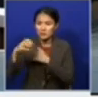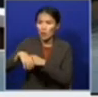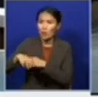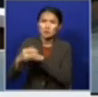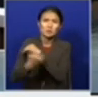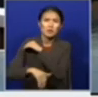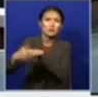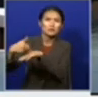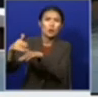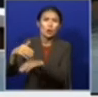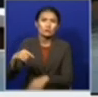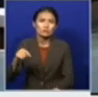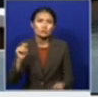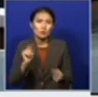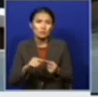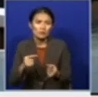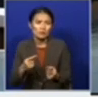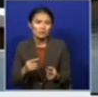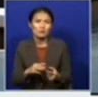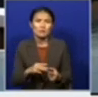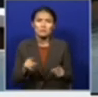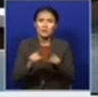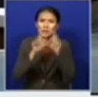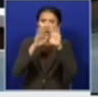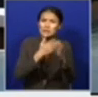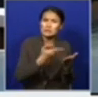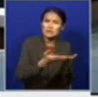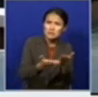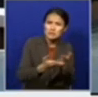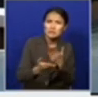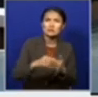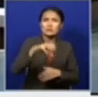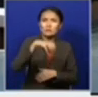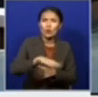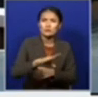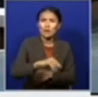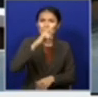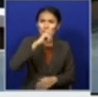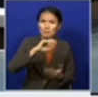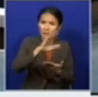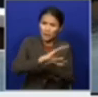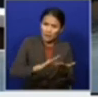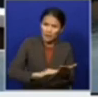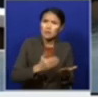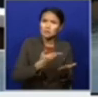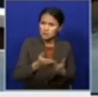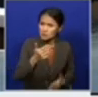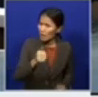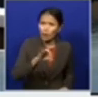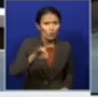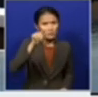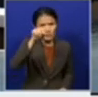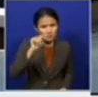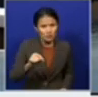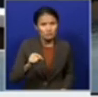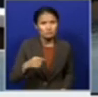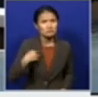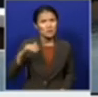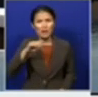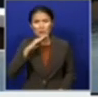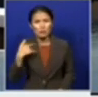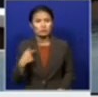อกจากความตกลง CPTPP จะเปิดโอกาสให้บริษัทต่างชาติทั่วโลกสามารถเทคโอเวอร์กิจการไทย